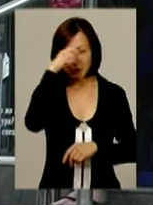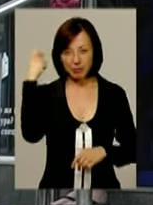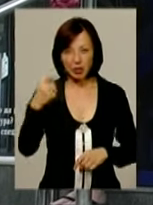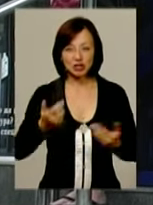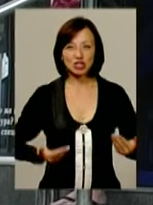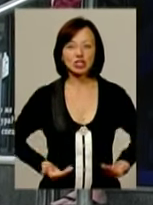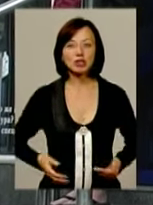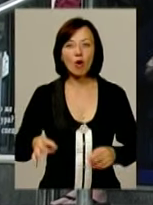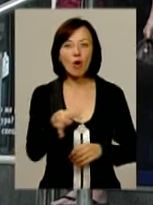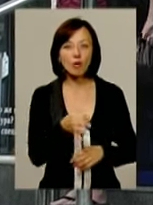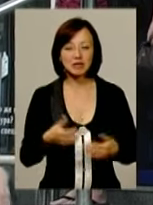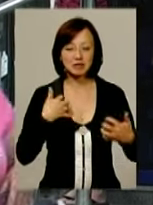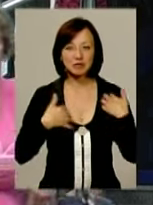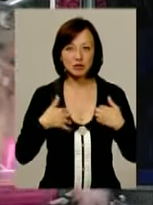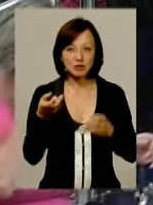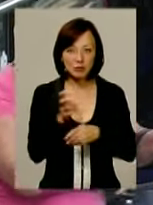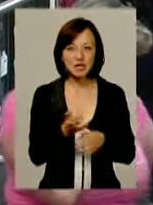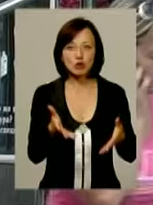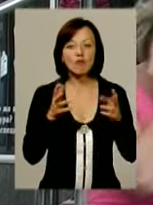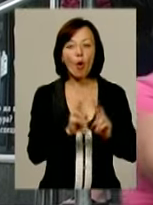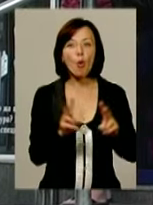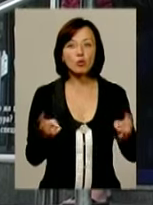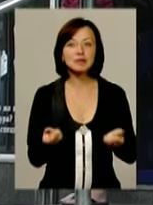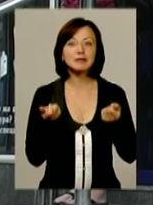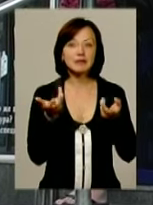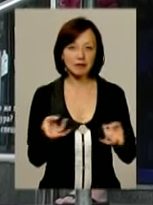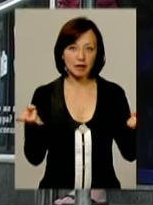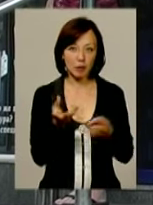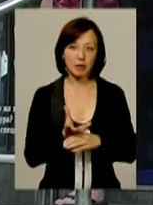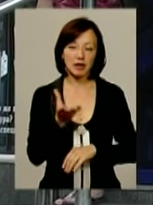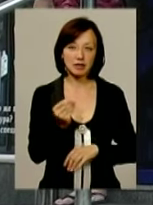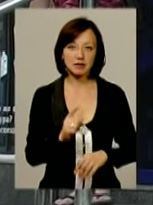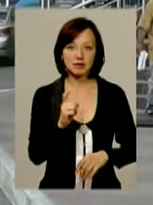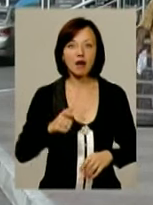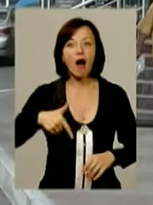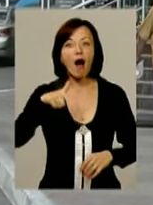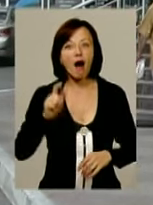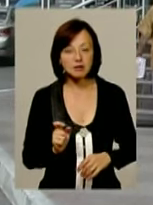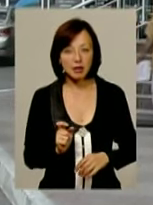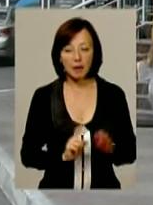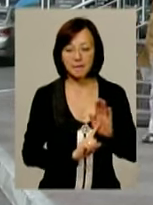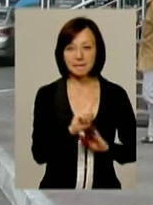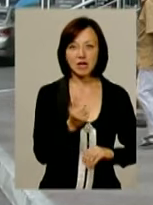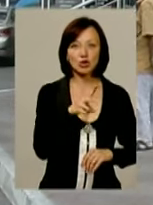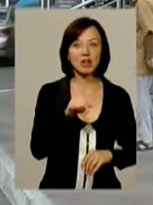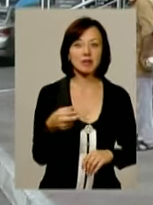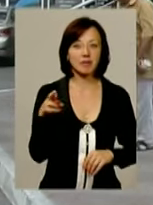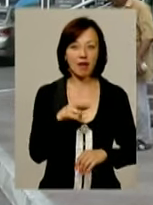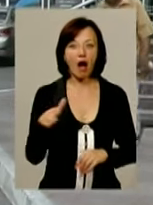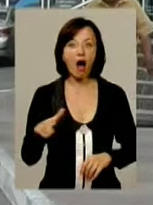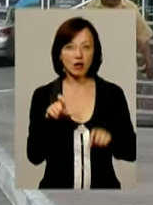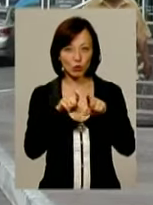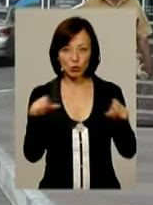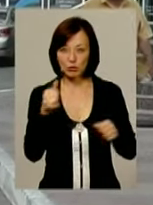краю поспішають сюди, аби з'ясувати, кому і скільки тепер потрібно платити за блакитне паливо. Від 1 липня газконтора не має